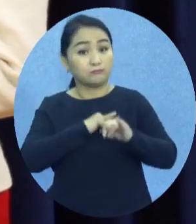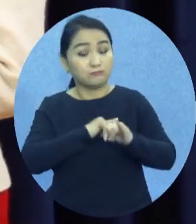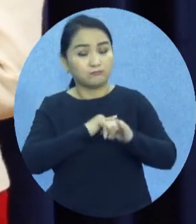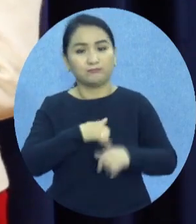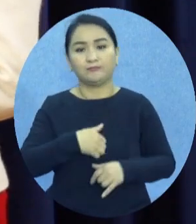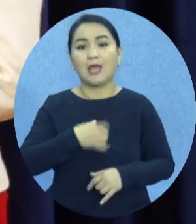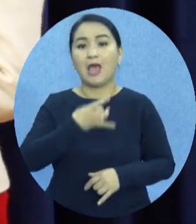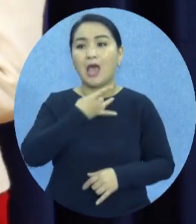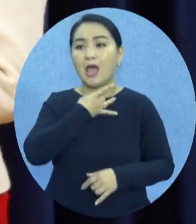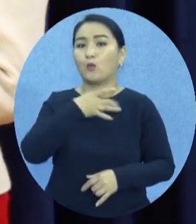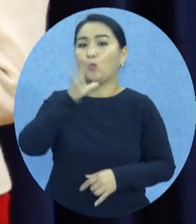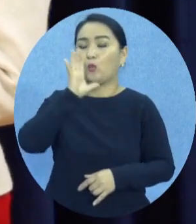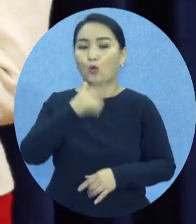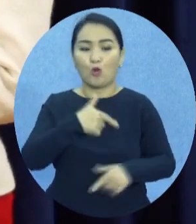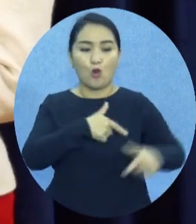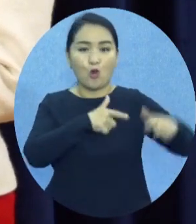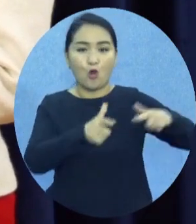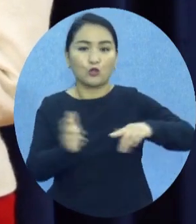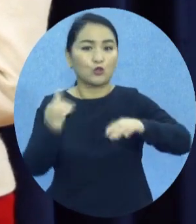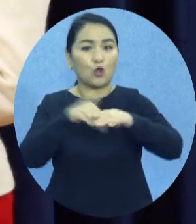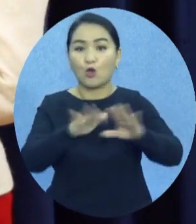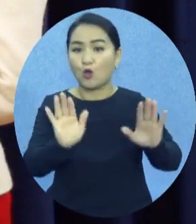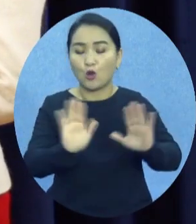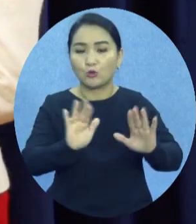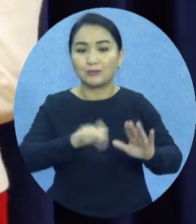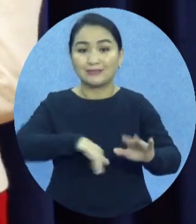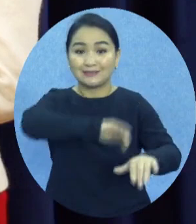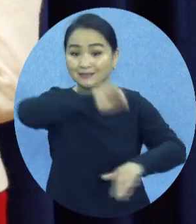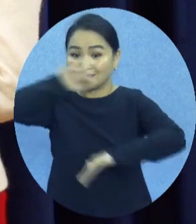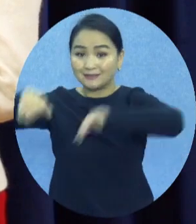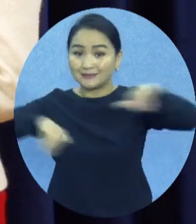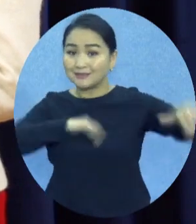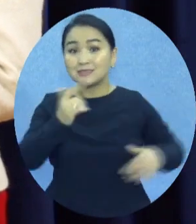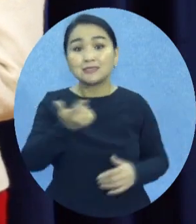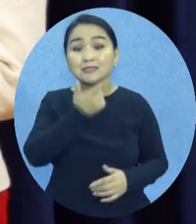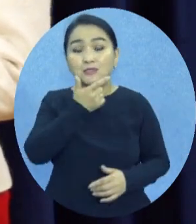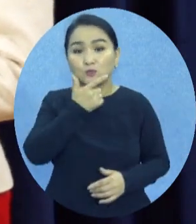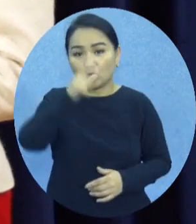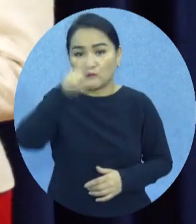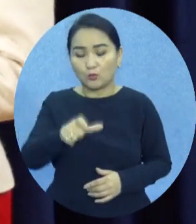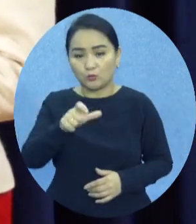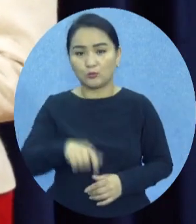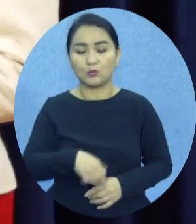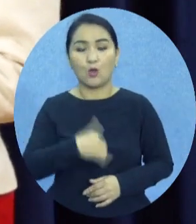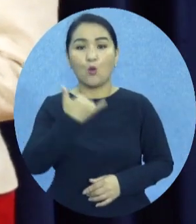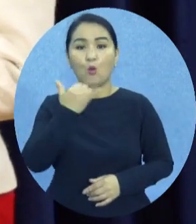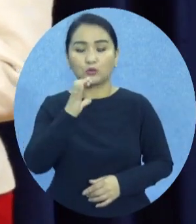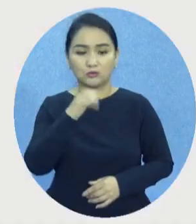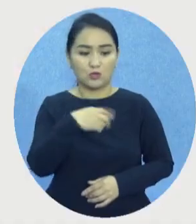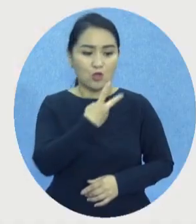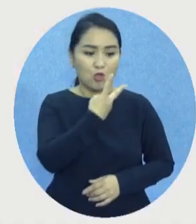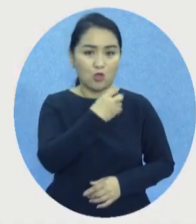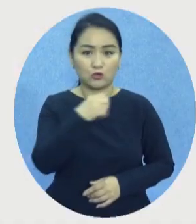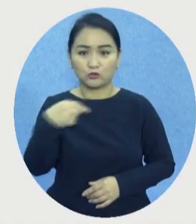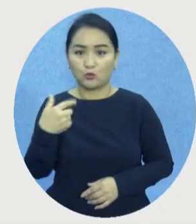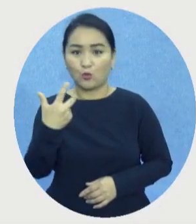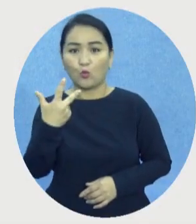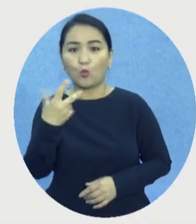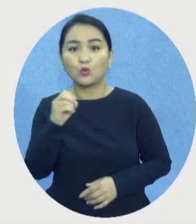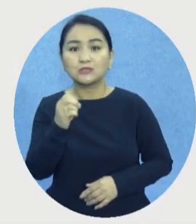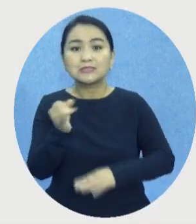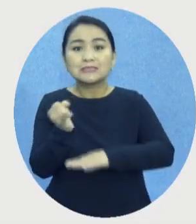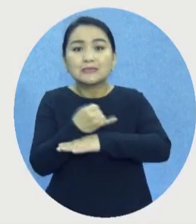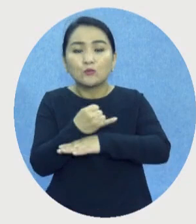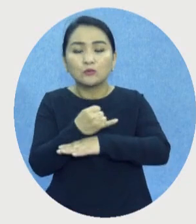гол усанд орохоос сэргийлэх хэрэгтэй. Тэгээд сэлж чадгүй хүн болон хүүхд усанд бол 20-30 секундын дотор живдэг. Тийм учраас